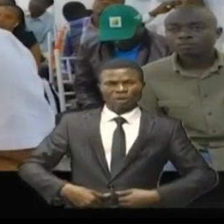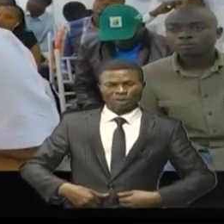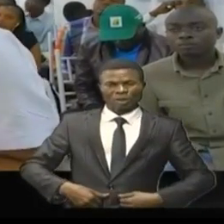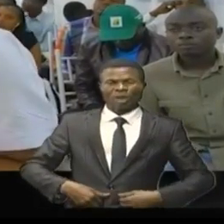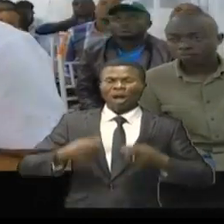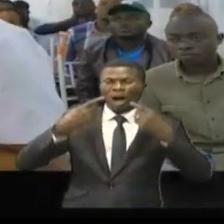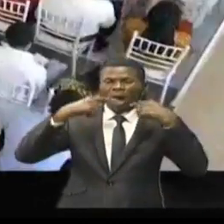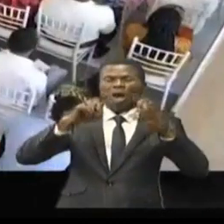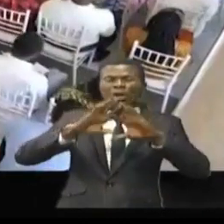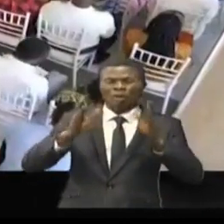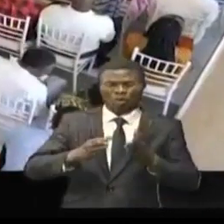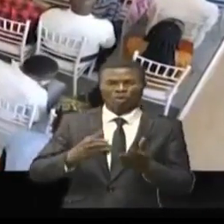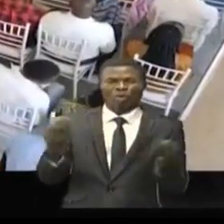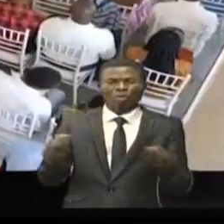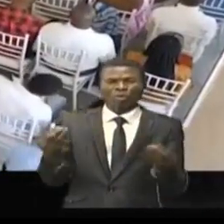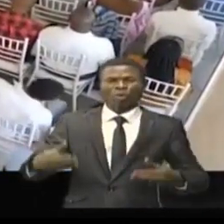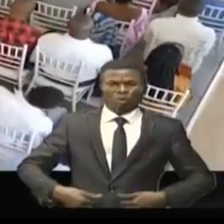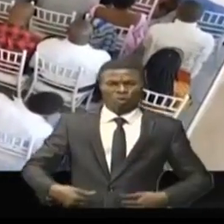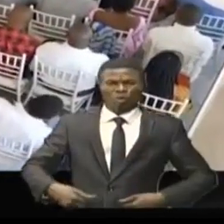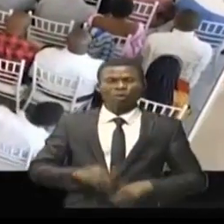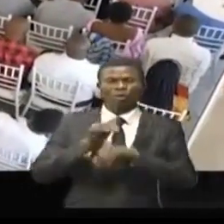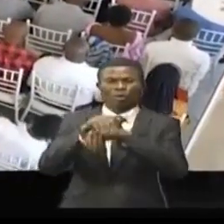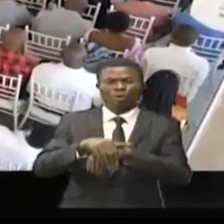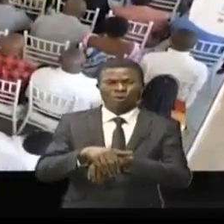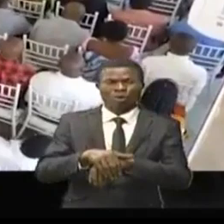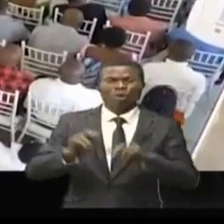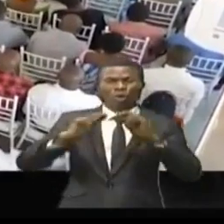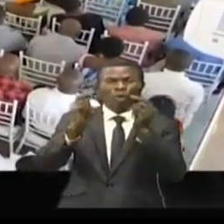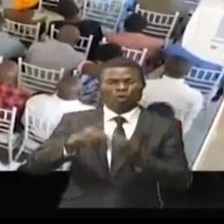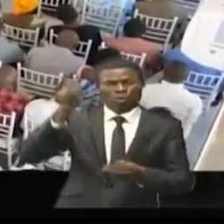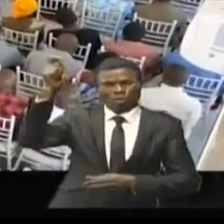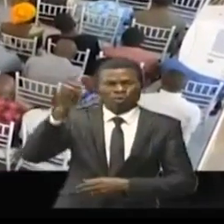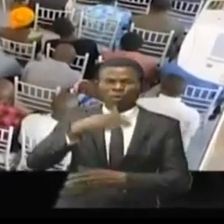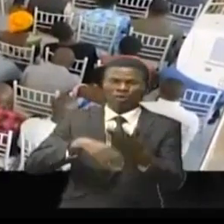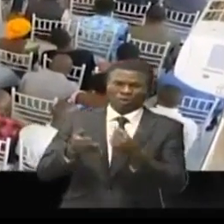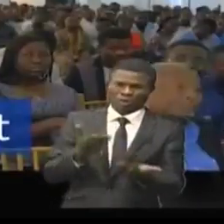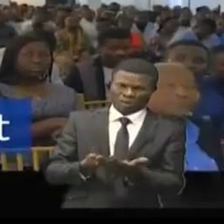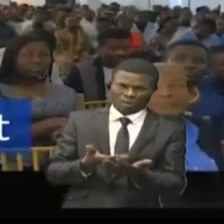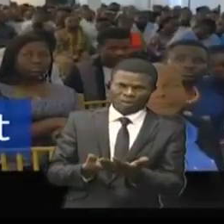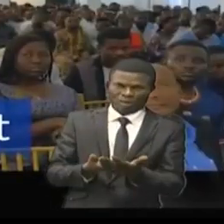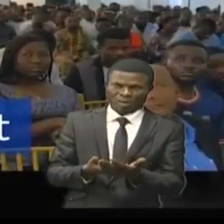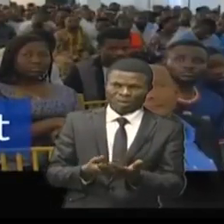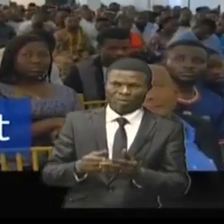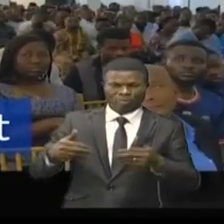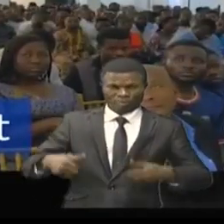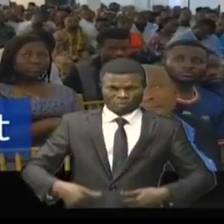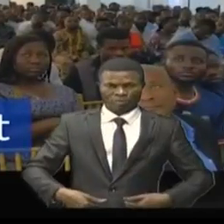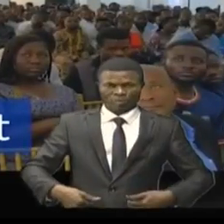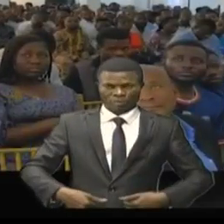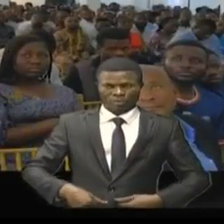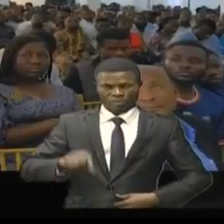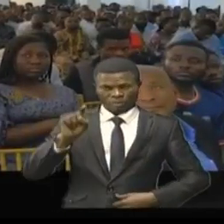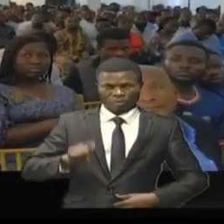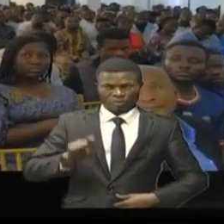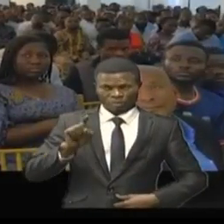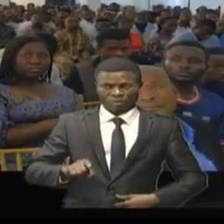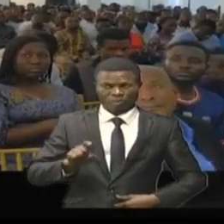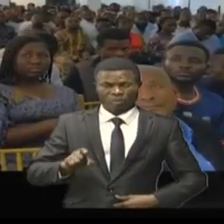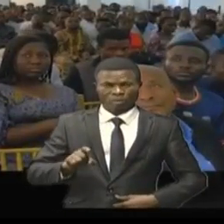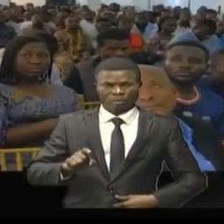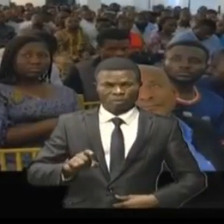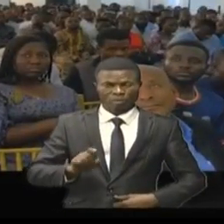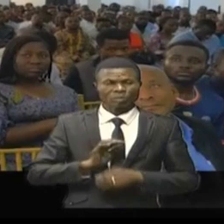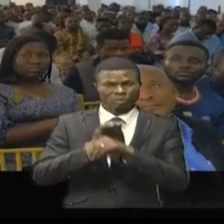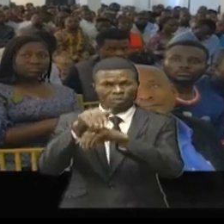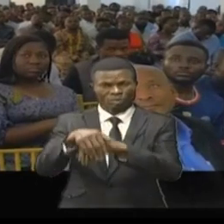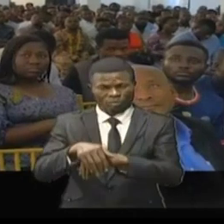sa voix, qu'est-ce qui pousse les jeunes à s'engager dans des groupes armés plutôt que dans la force régulière. La jeunesse doit s'impliquer dans